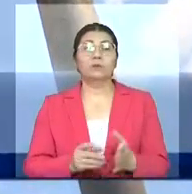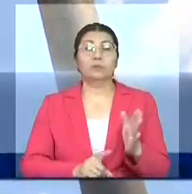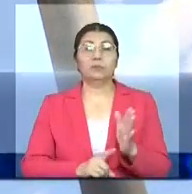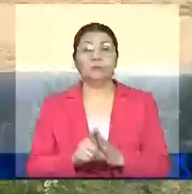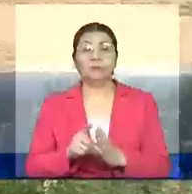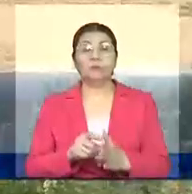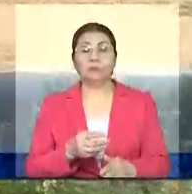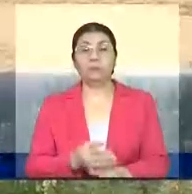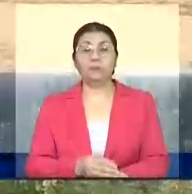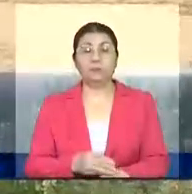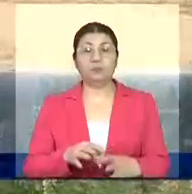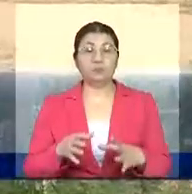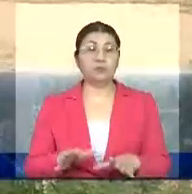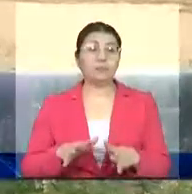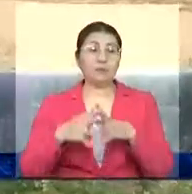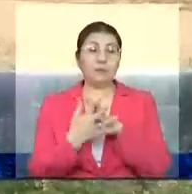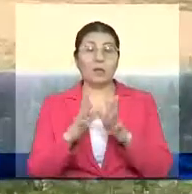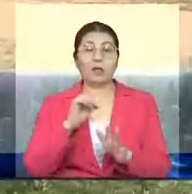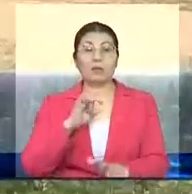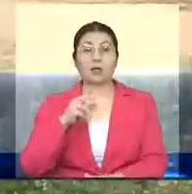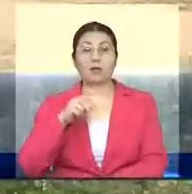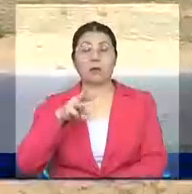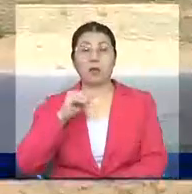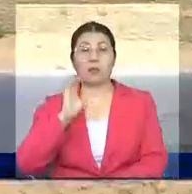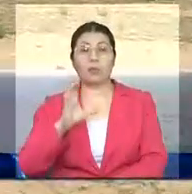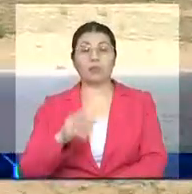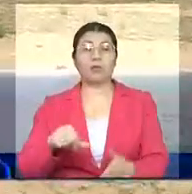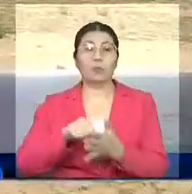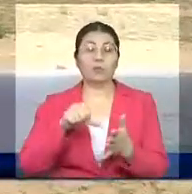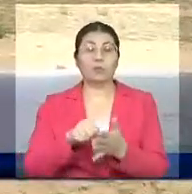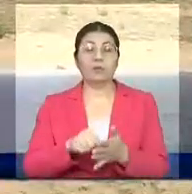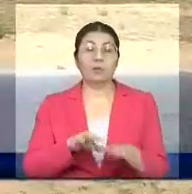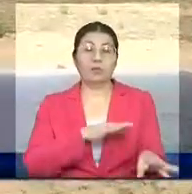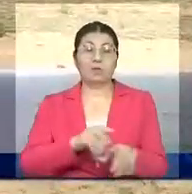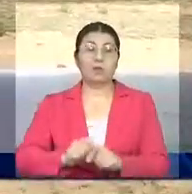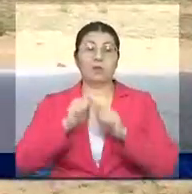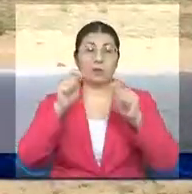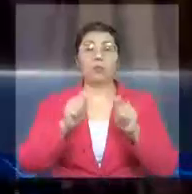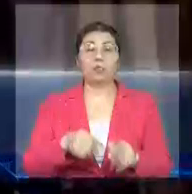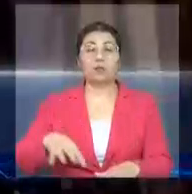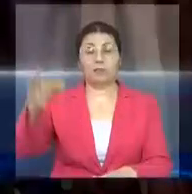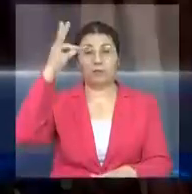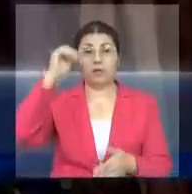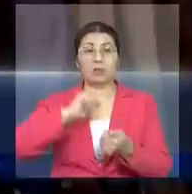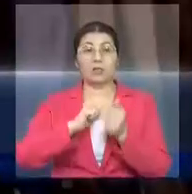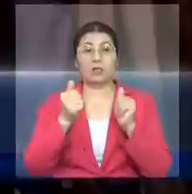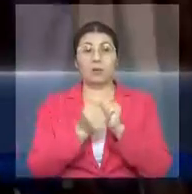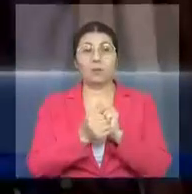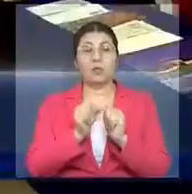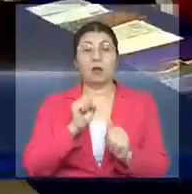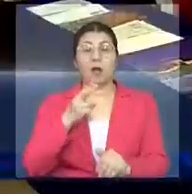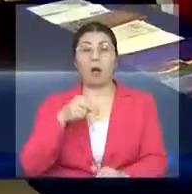прибывших в район, начался с посещения села Жаркамыс. Здесь они приняли участие в церемонии открытия мемориальной доски, посвященной Акмырзе